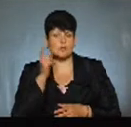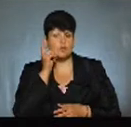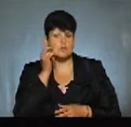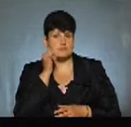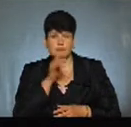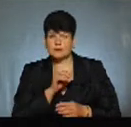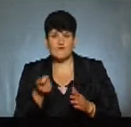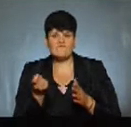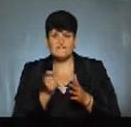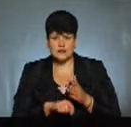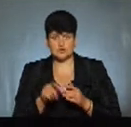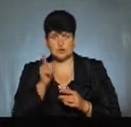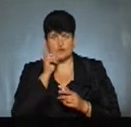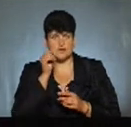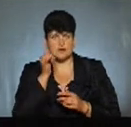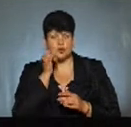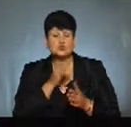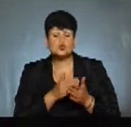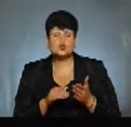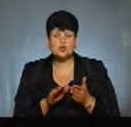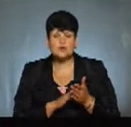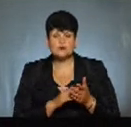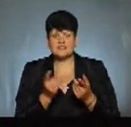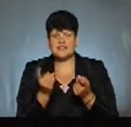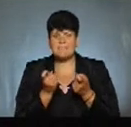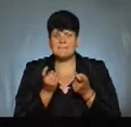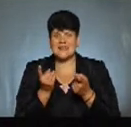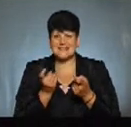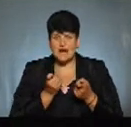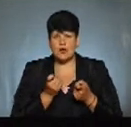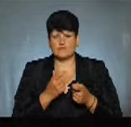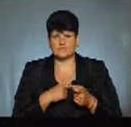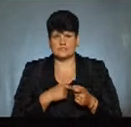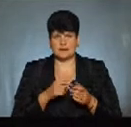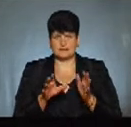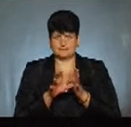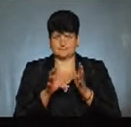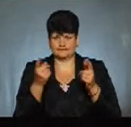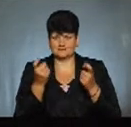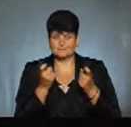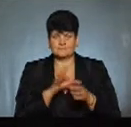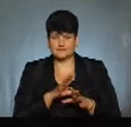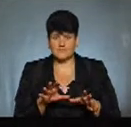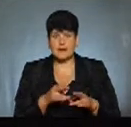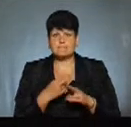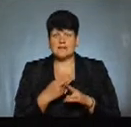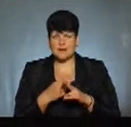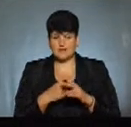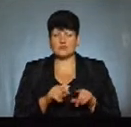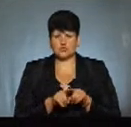Завжди виключайте мобільний телефон зовсім, щоб він не притягнув розряду. Металеві речі також притягують